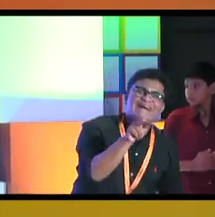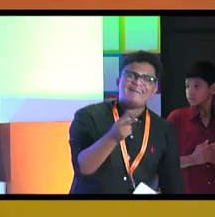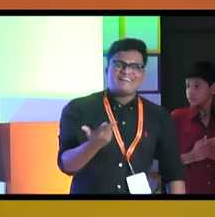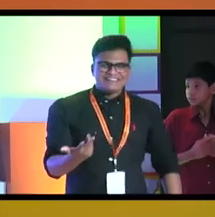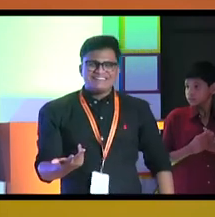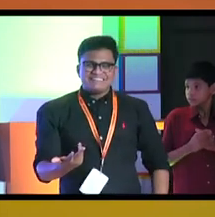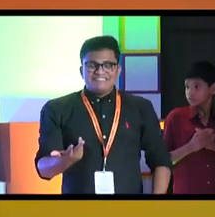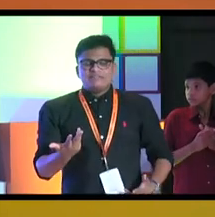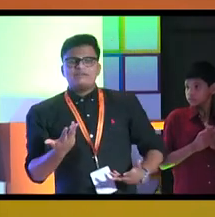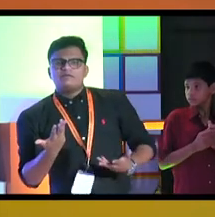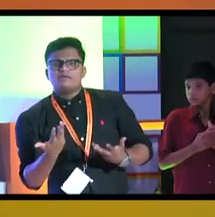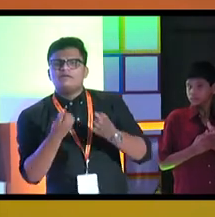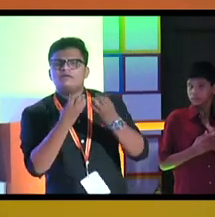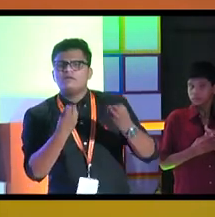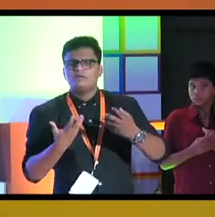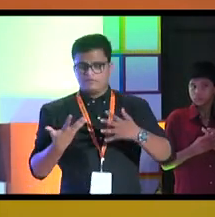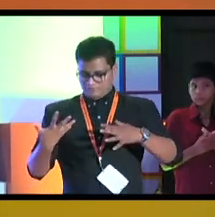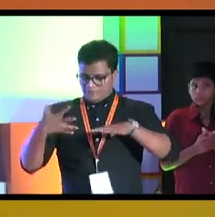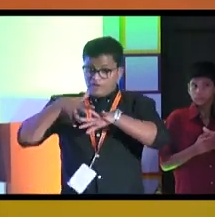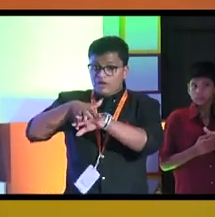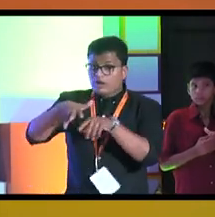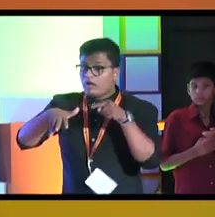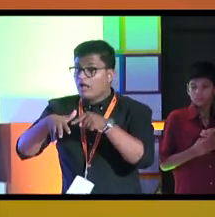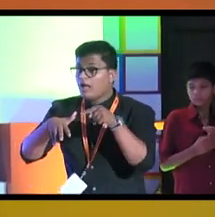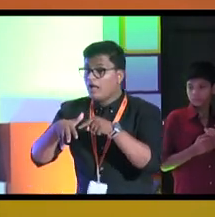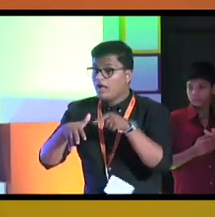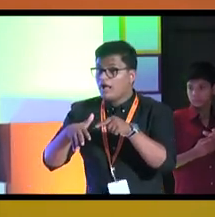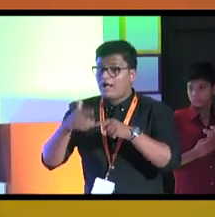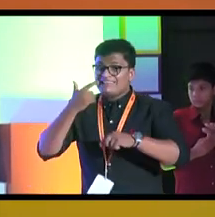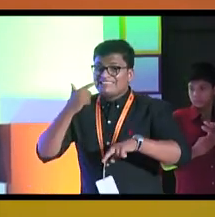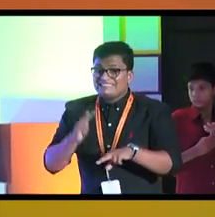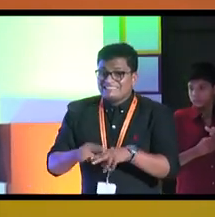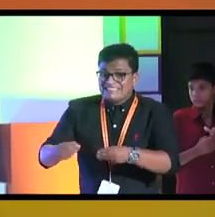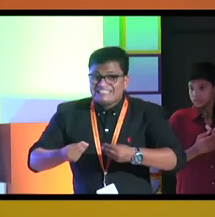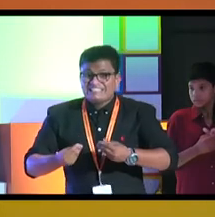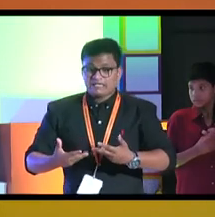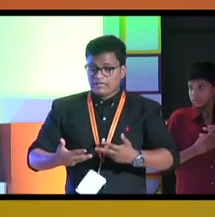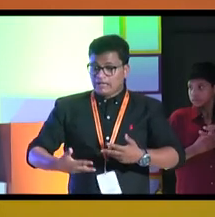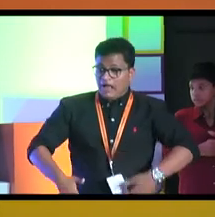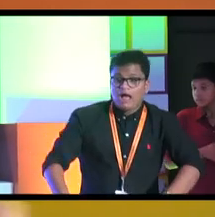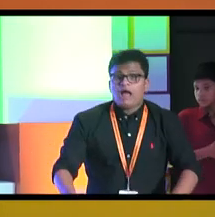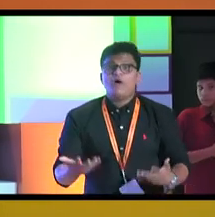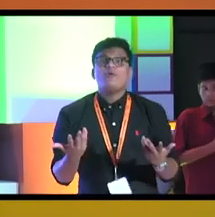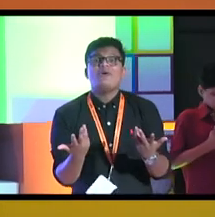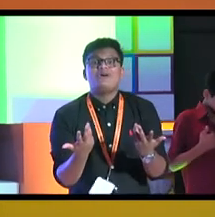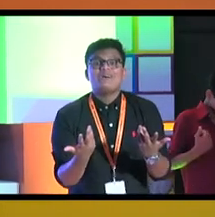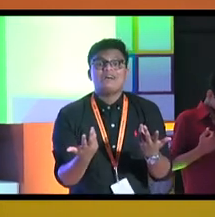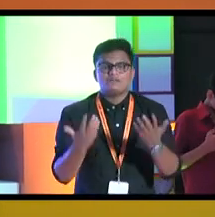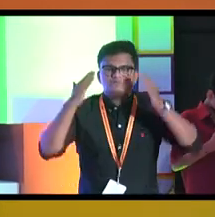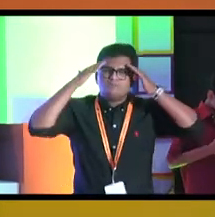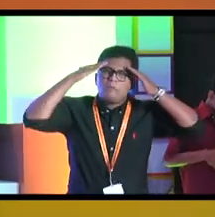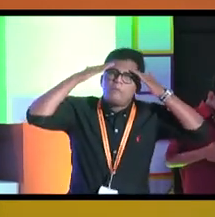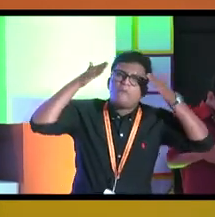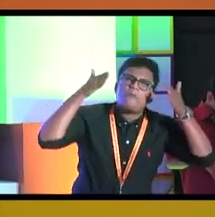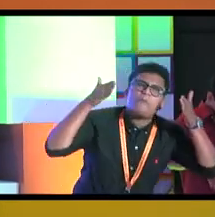देख लेती है और बहुत उसे इंट्यूशन होता है कि वो कब तक नहीं हिलेगा और हिलेगा तो किस तरफ हिलेगा, और पूरे कॉन्सेंट्रेशन से